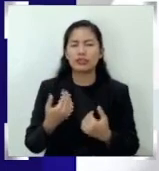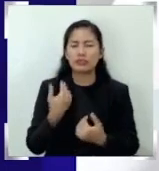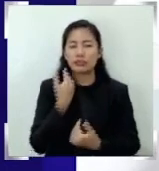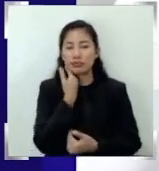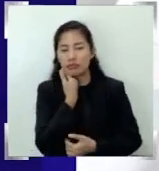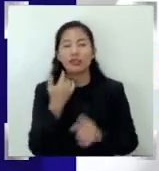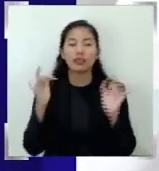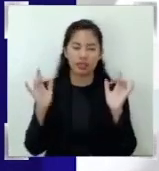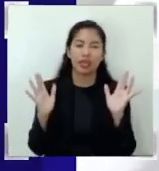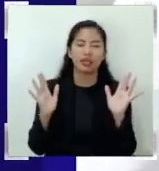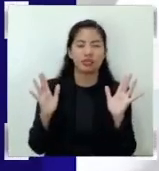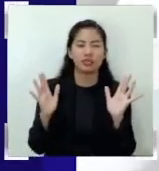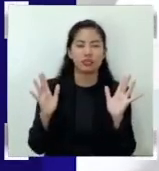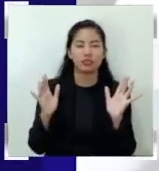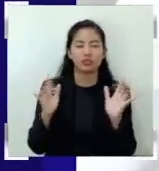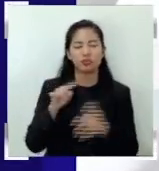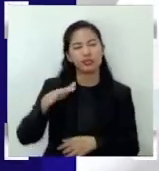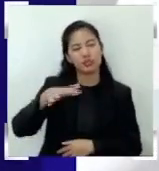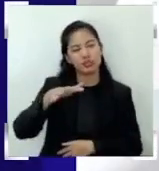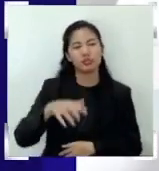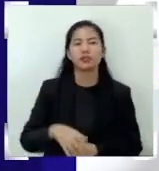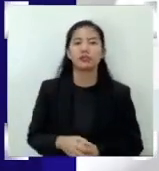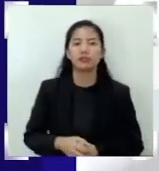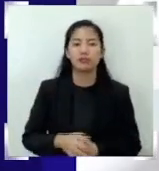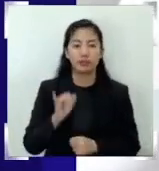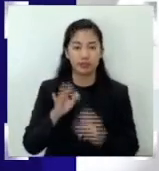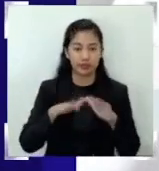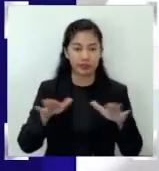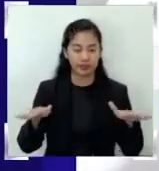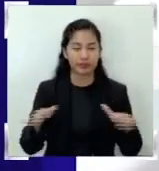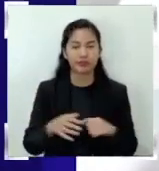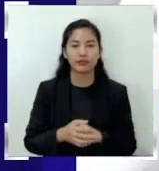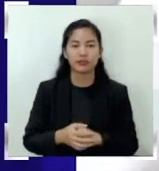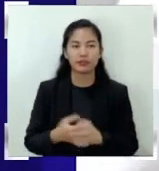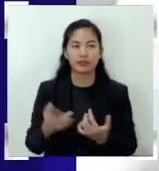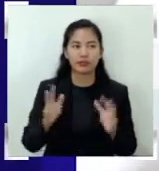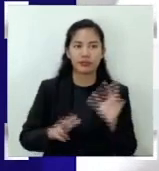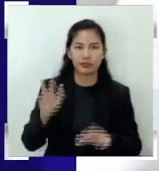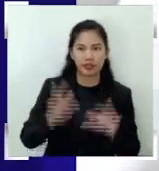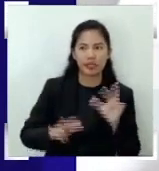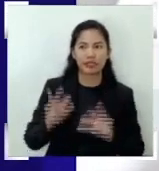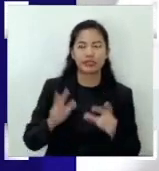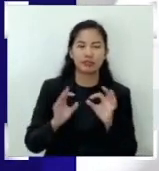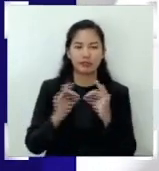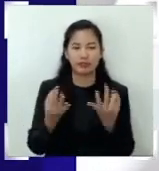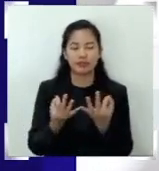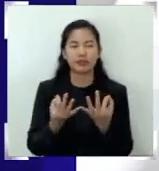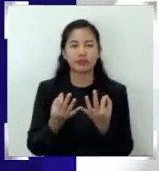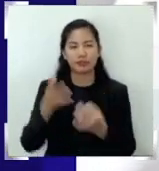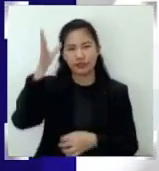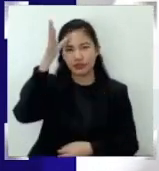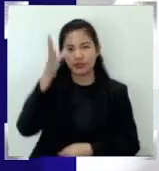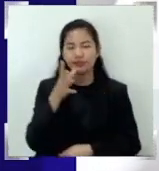to moderate lang. And then, syempre, pag bata kasi medyo nagpapanik halos lahat yung mga parents. So,